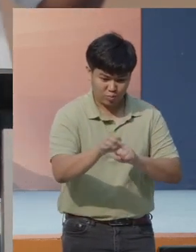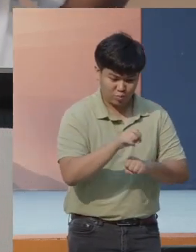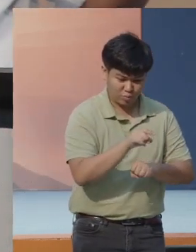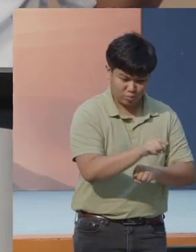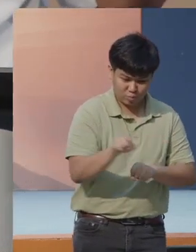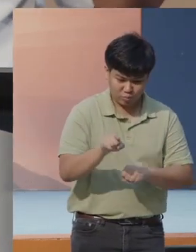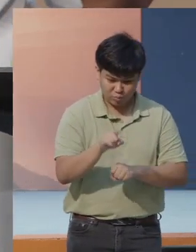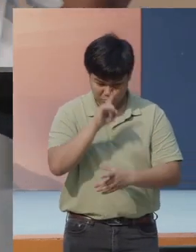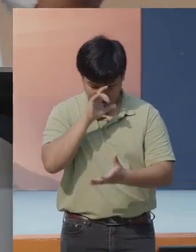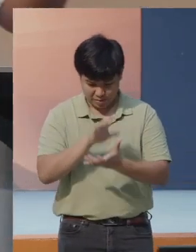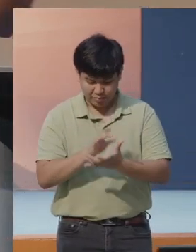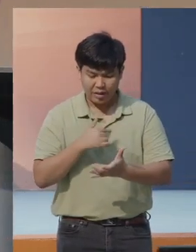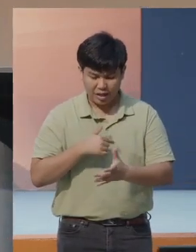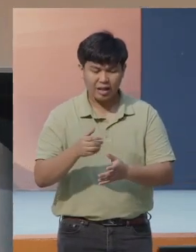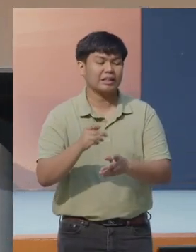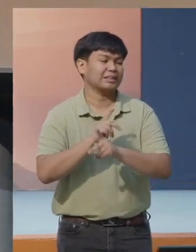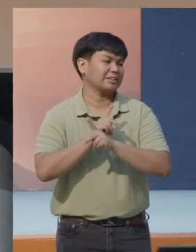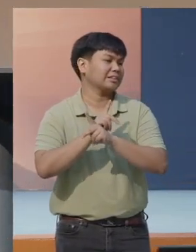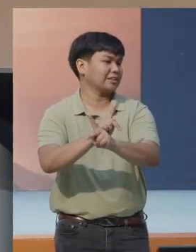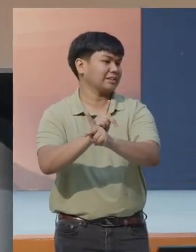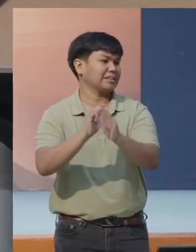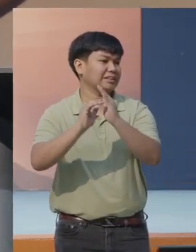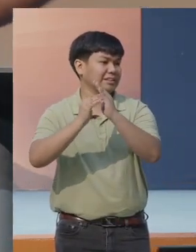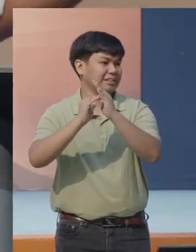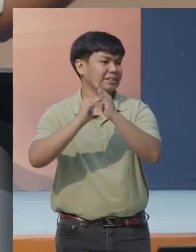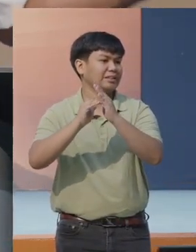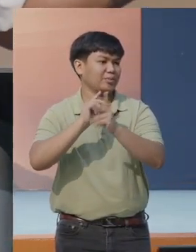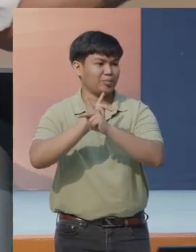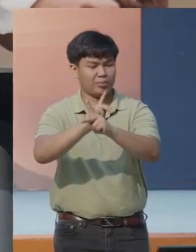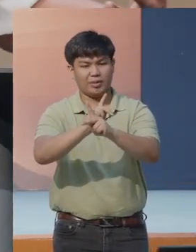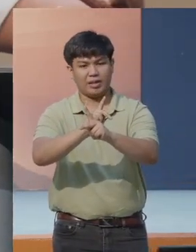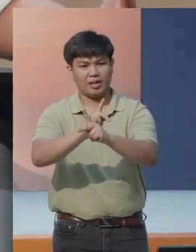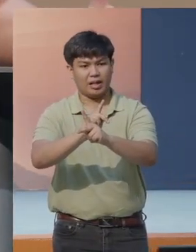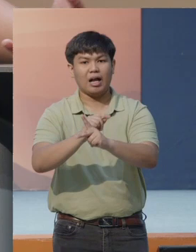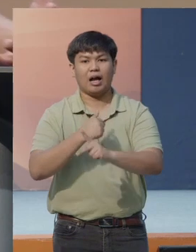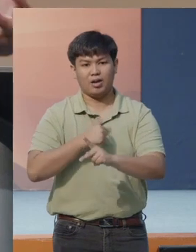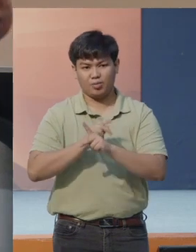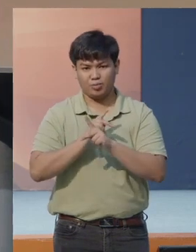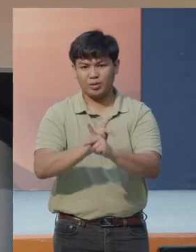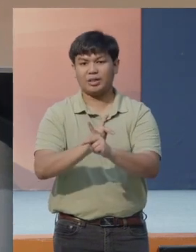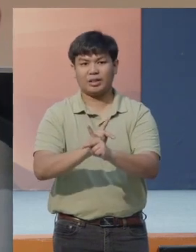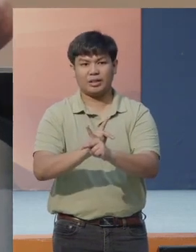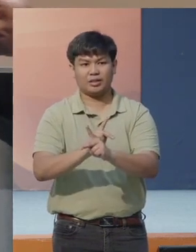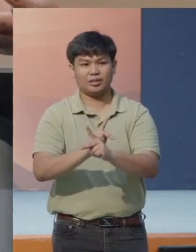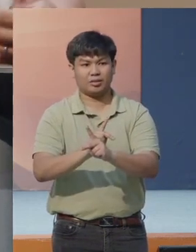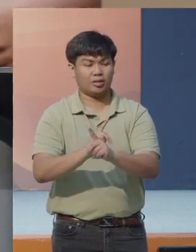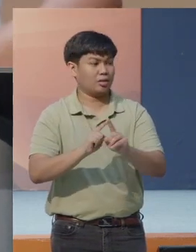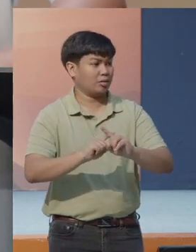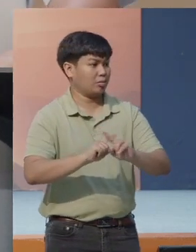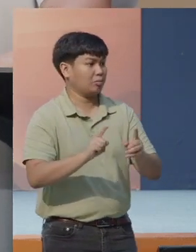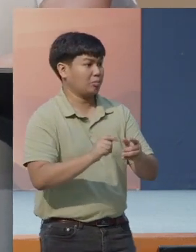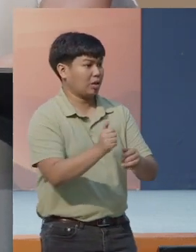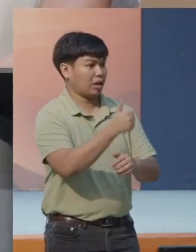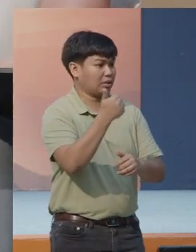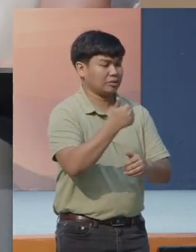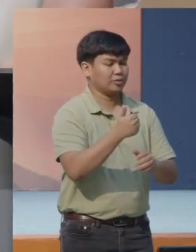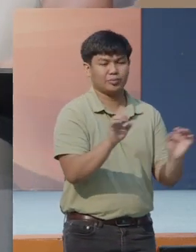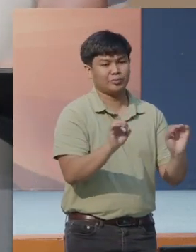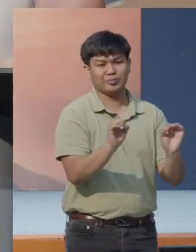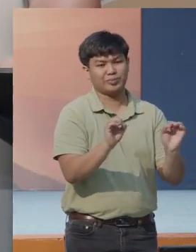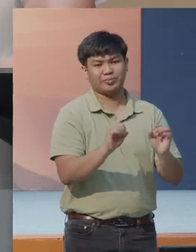Ligtas sila sa city of refuge ko. Dahil ako ang refuge nila. Sino ba ang refuge